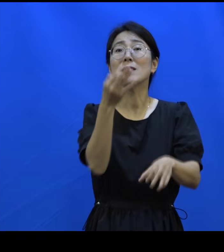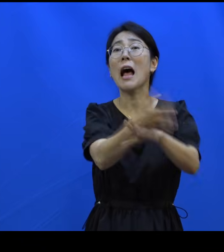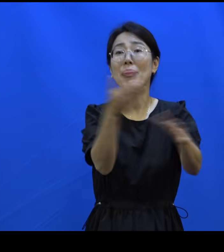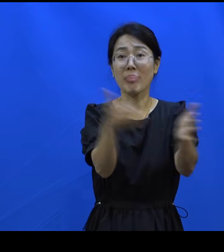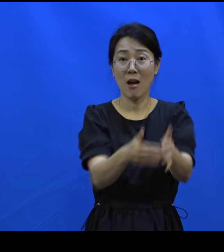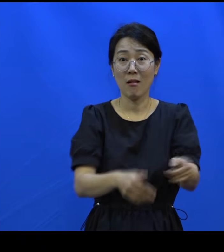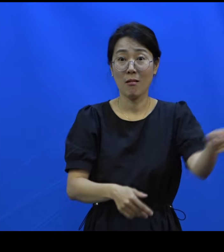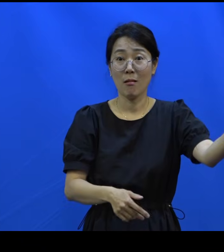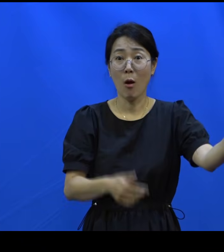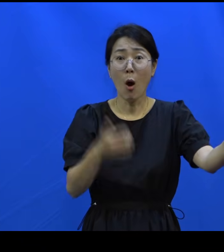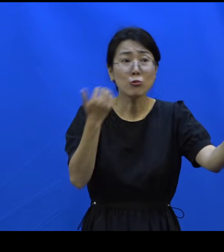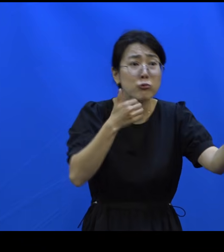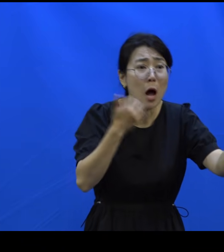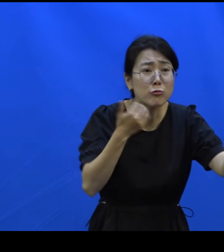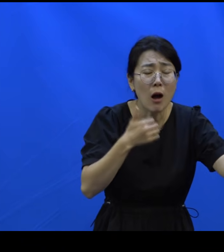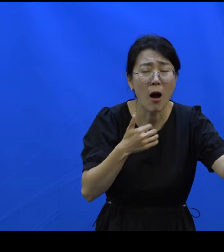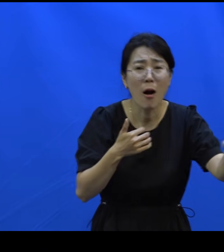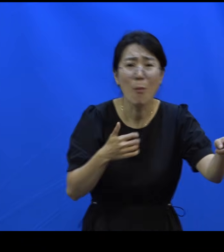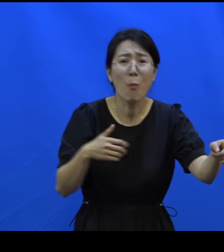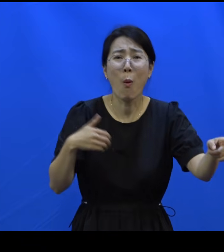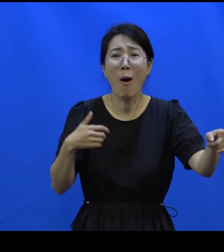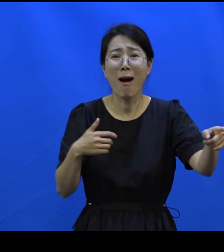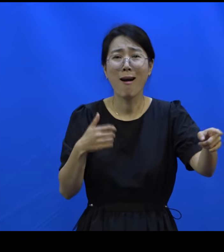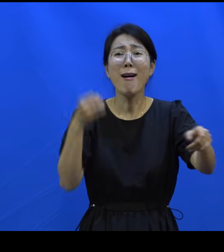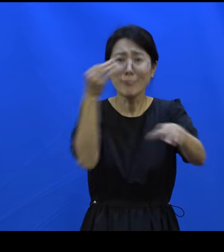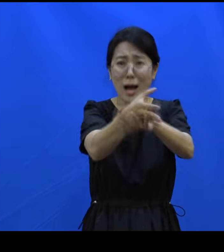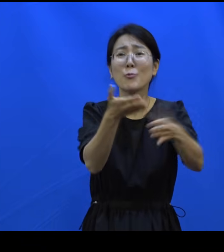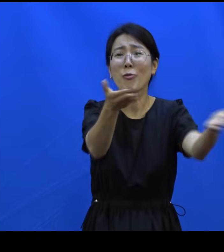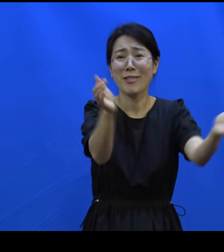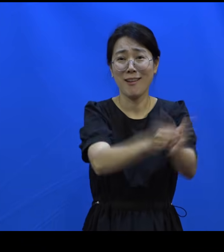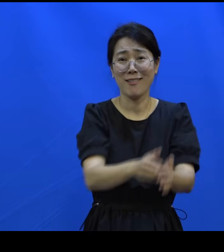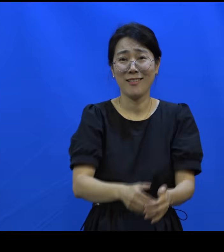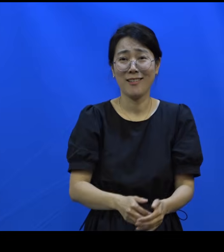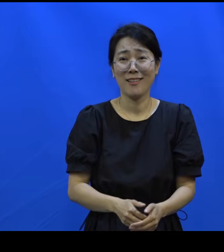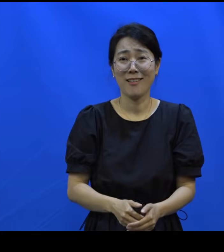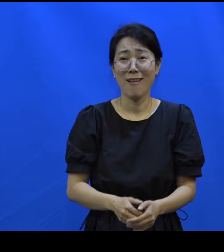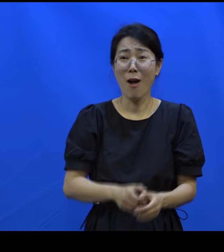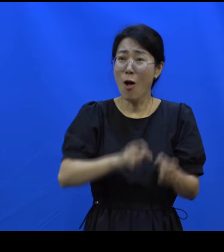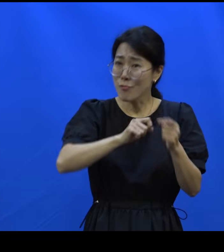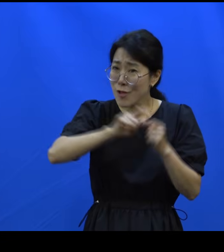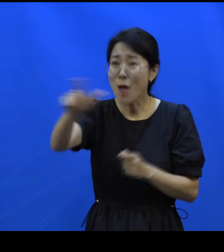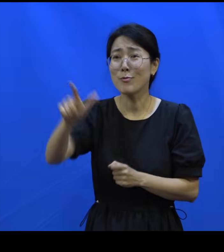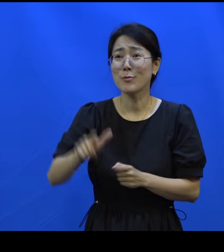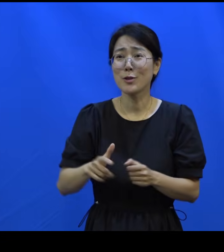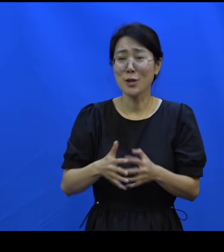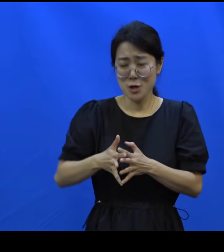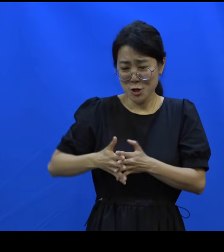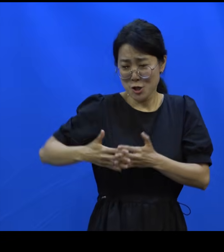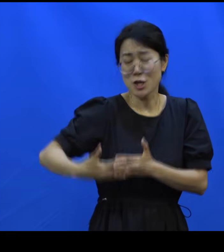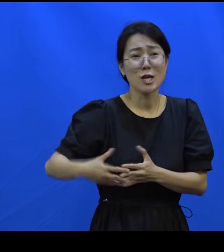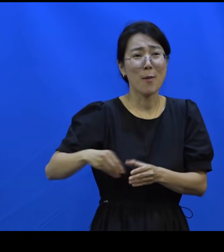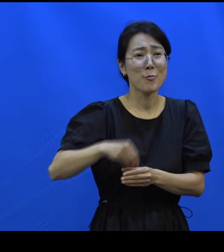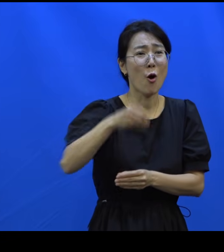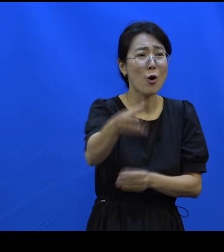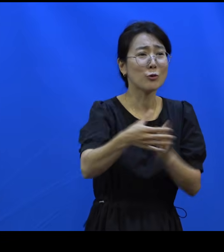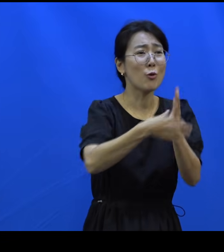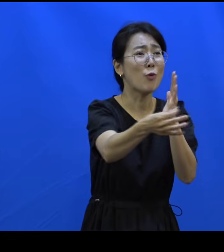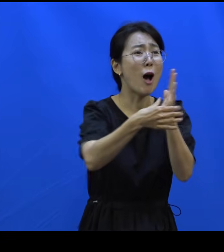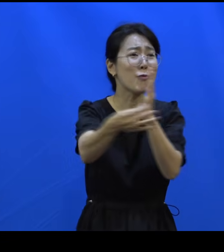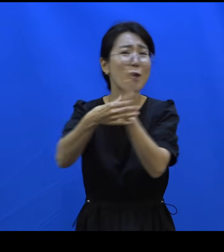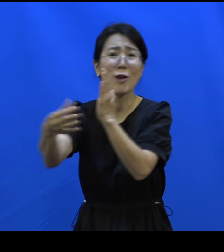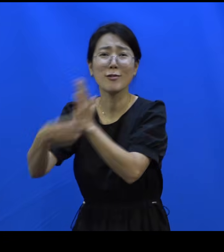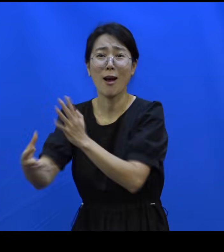여러분, 나누어 주는 일은 물론 쉬운 일이 아니에요. 베푸는 일에는 지혜가 필요합니다. 산상순의 삶은 하나하나 지켜야 하는 규칙의 문제로